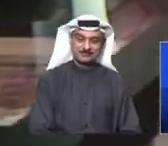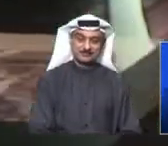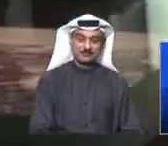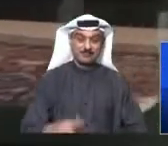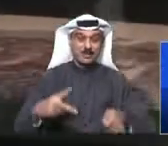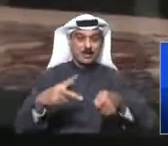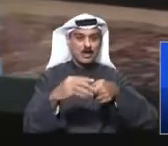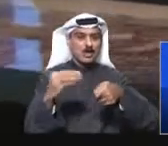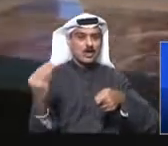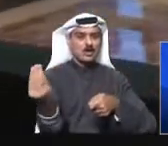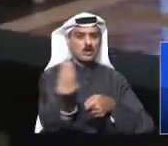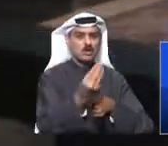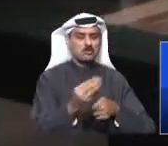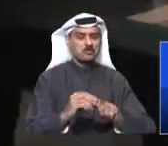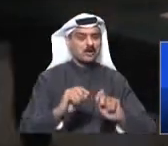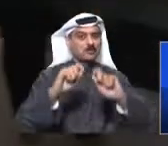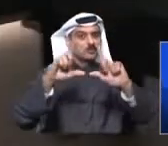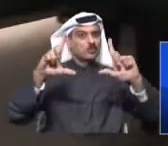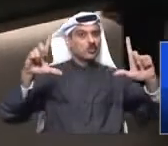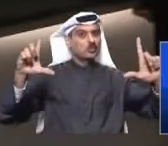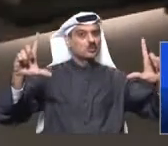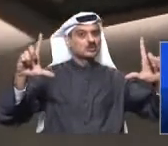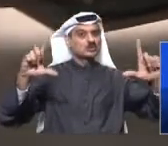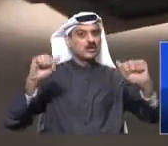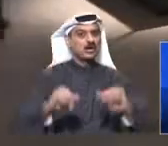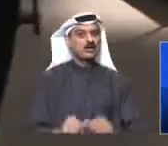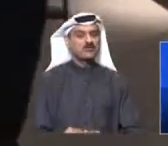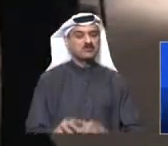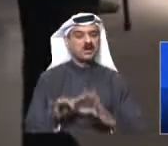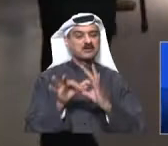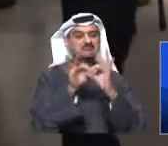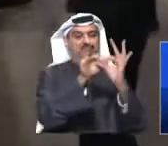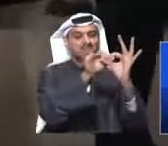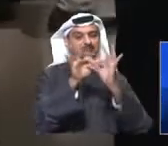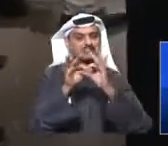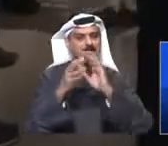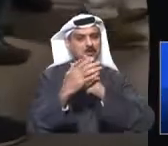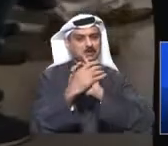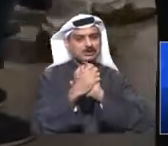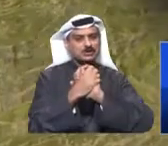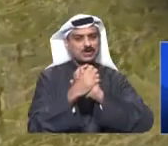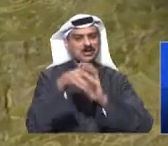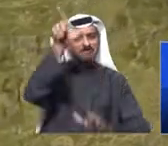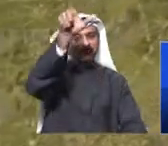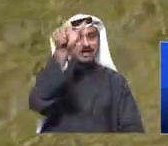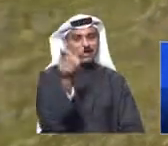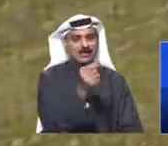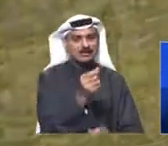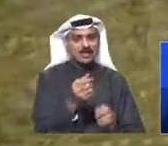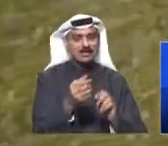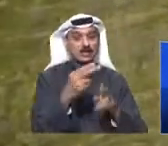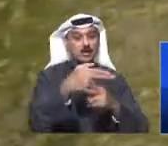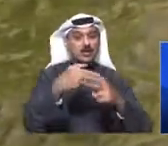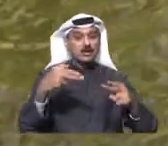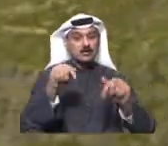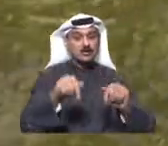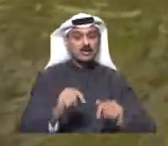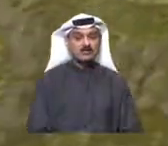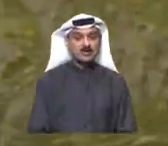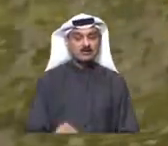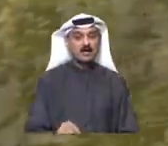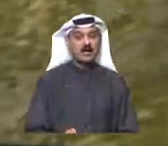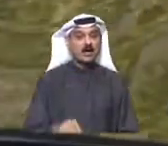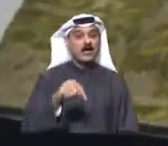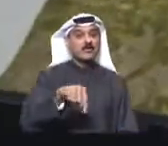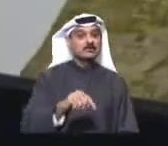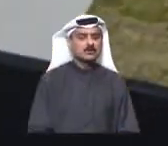المعرض يعبر عن صورة حية من صور عمق الصداقة والعلاقات بين الكويت وإيطاليا، التي التقت هذه المرة حول